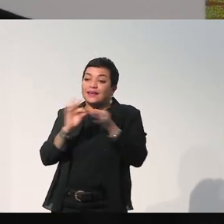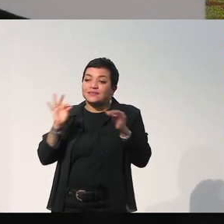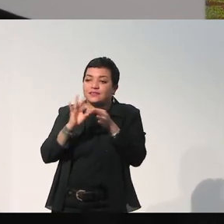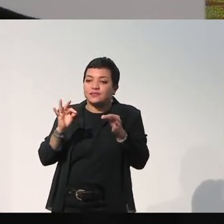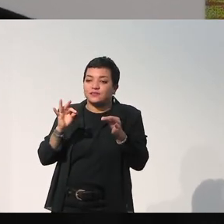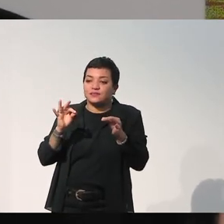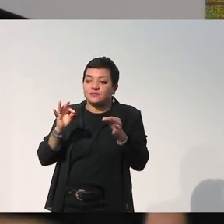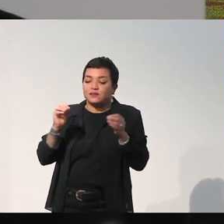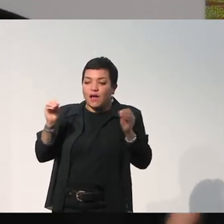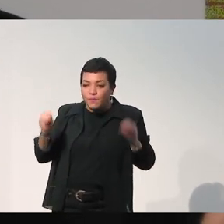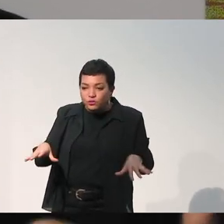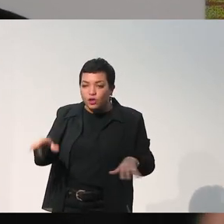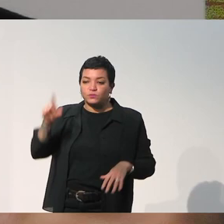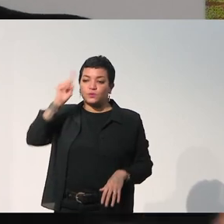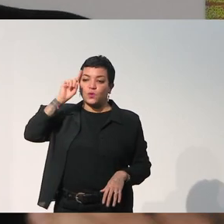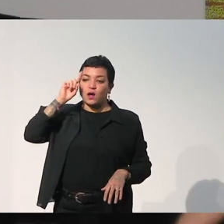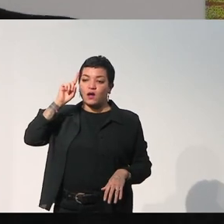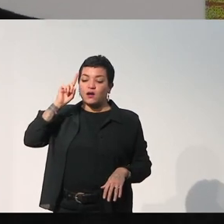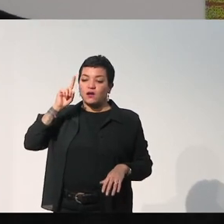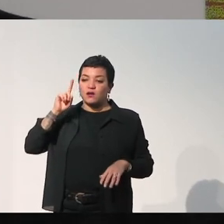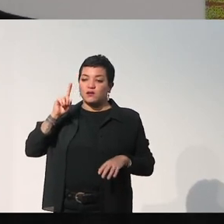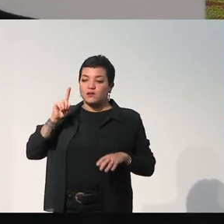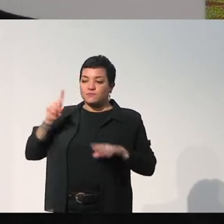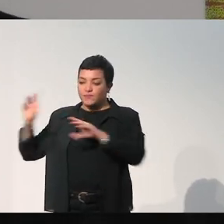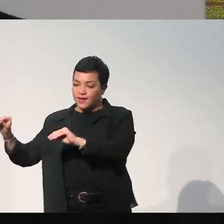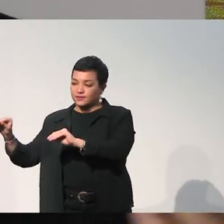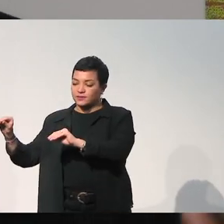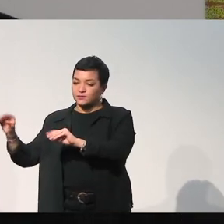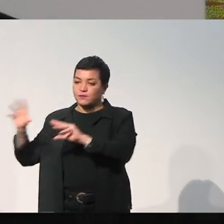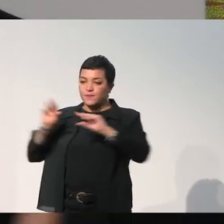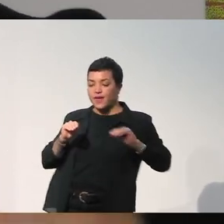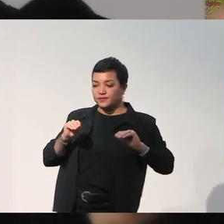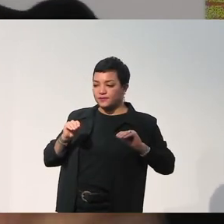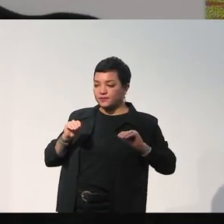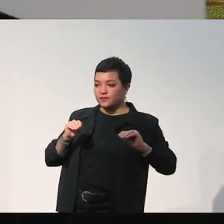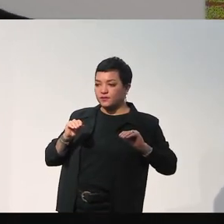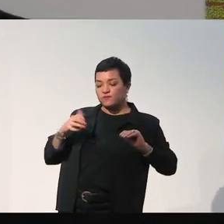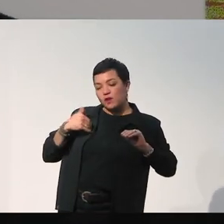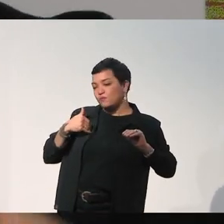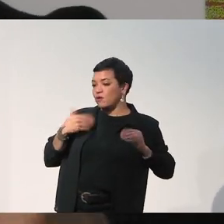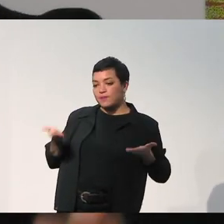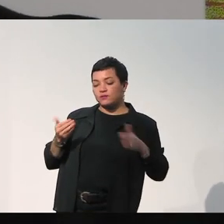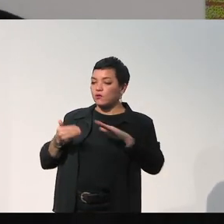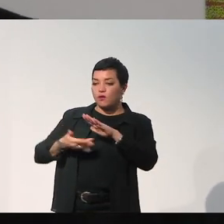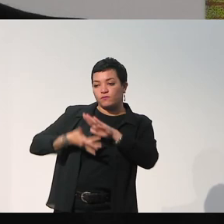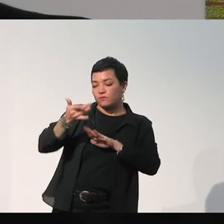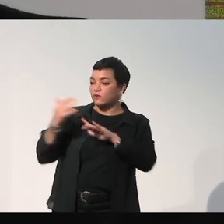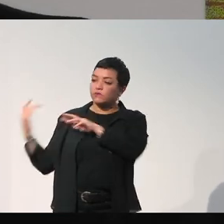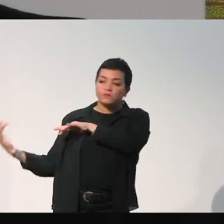plutôt... de remettre à ma place, d'une certaine façon, en tant que voilà, membre de la diaspora libanaise ou enfant d'exilé.